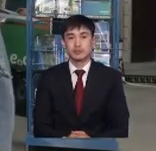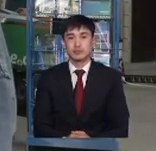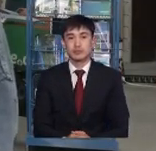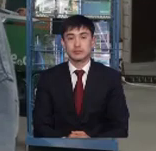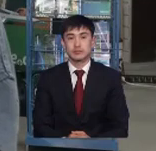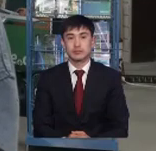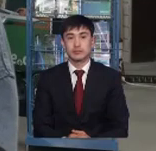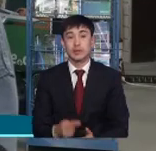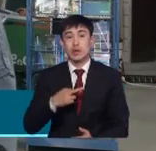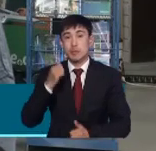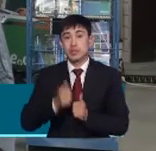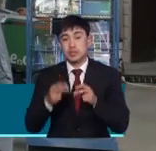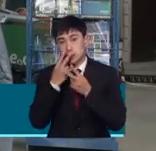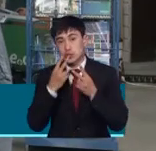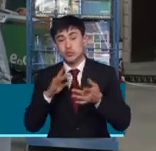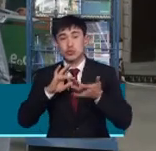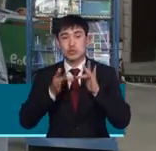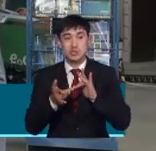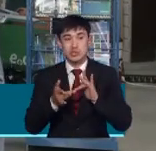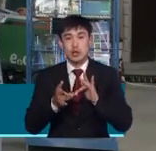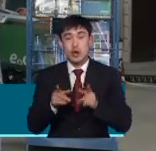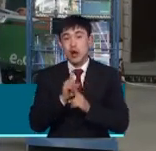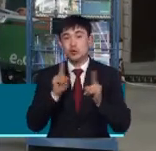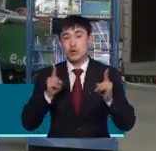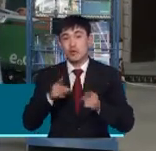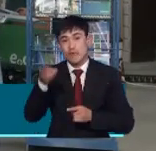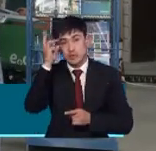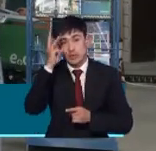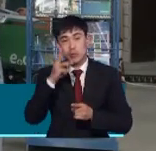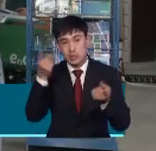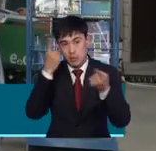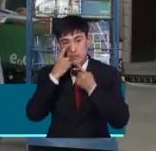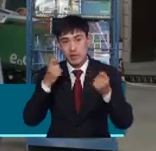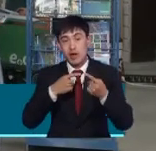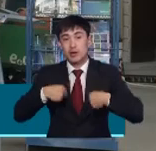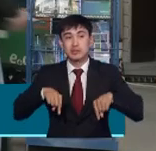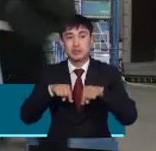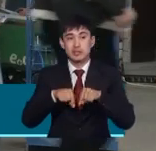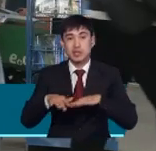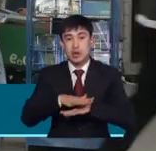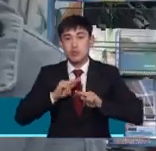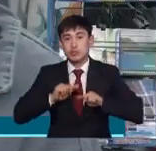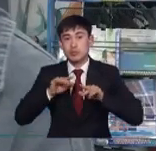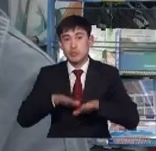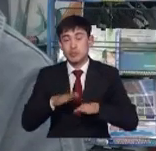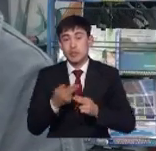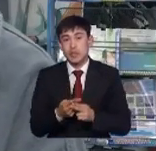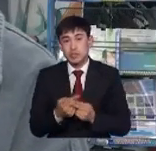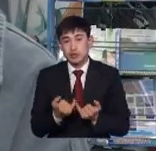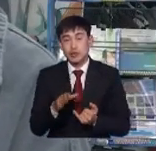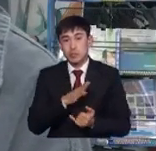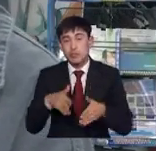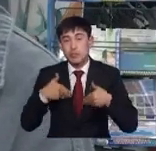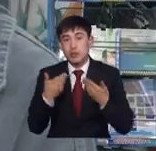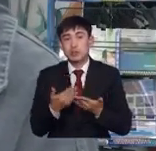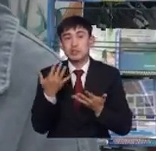сына я постоянно слежу в социальных сетях в особенности в объявлениями об организации ярмарок вакансии сегодня мне было